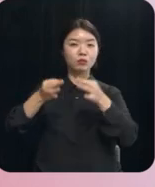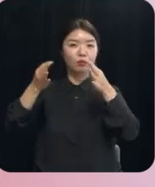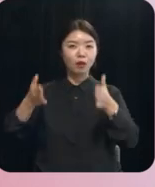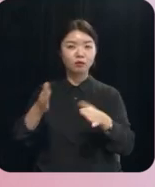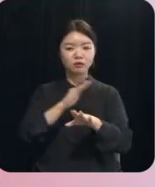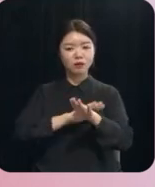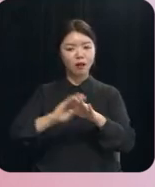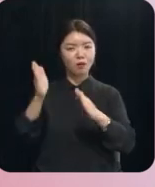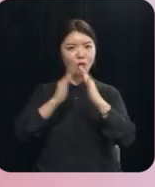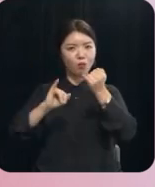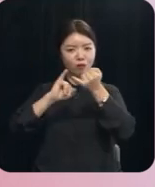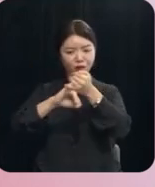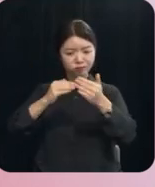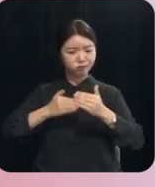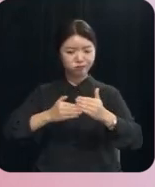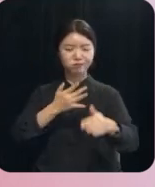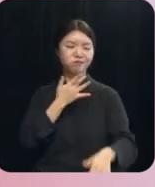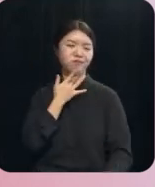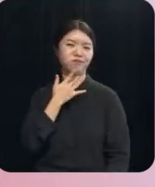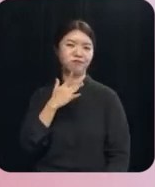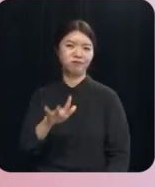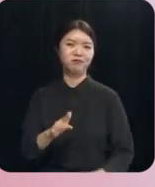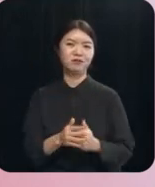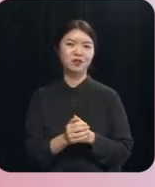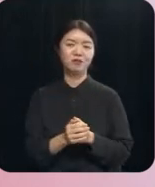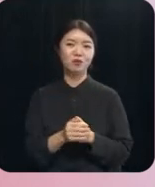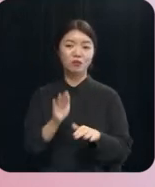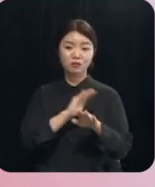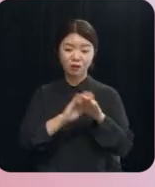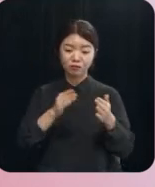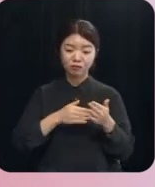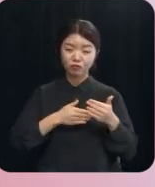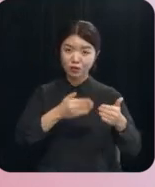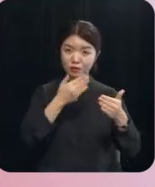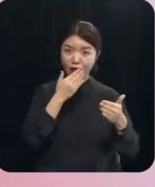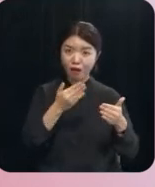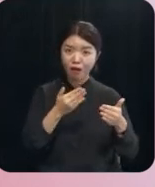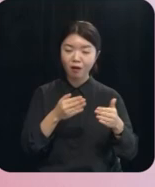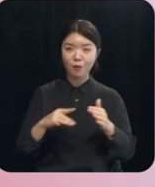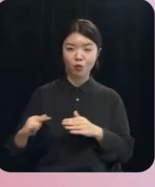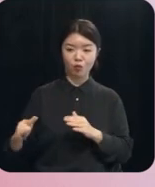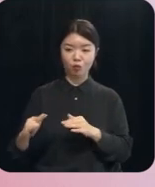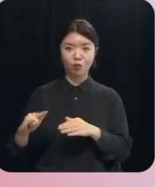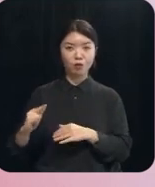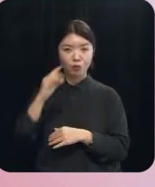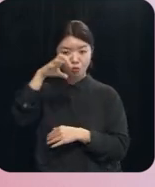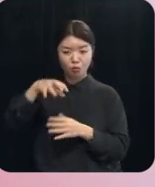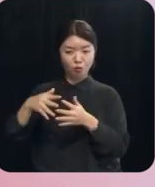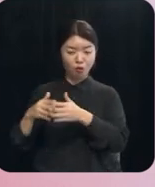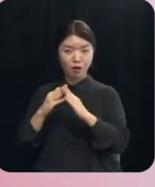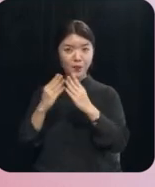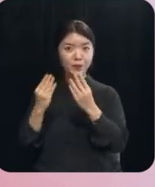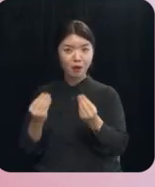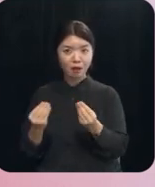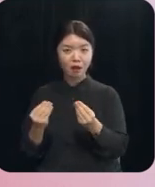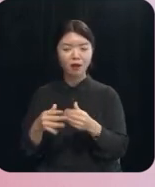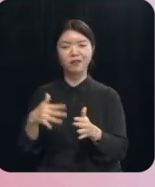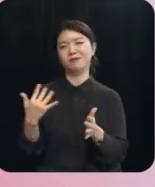제대로 공약 이행된 게 없습니다. 약학대학이 제대로 추진됐습니까? 공항이 건설이 됐습니까?